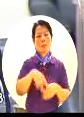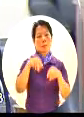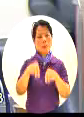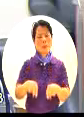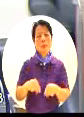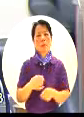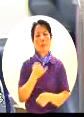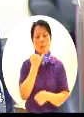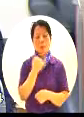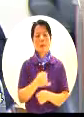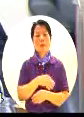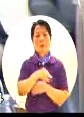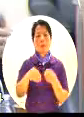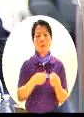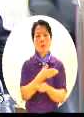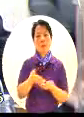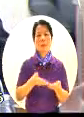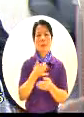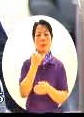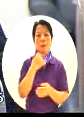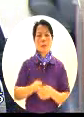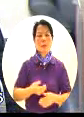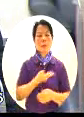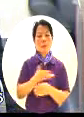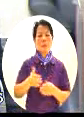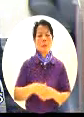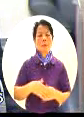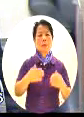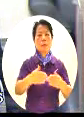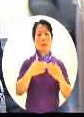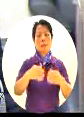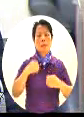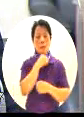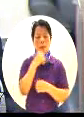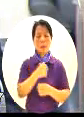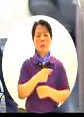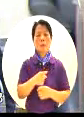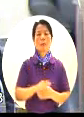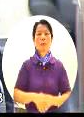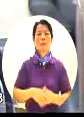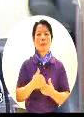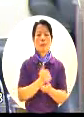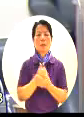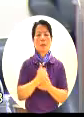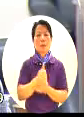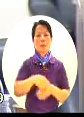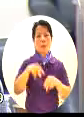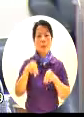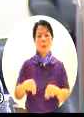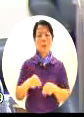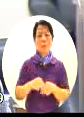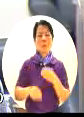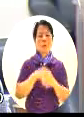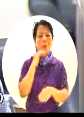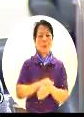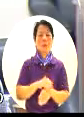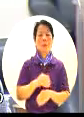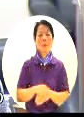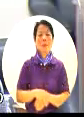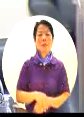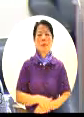商，做一个协调哈，啊，和两岸的服贸协定哈，早日来完成哈。啊，我相